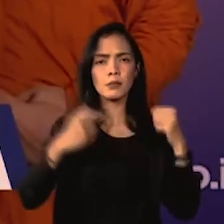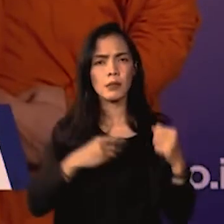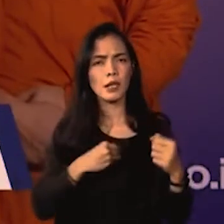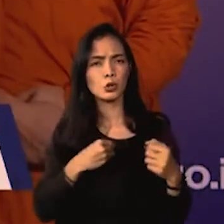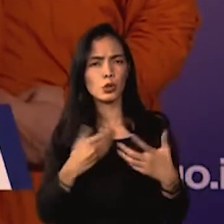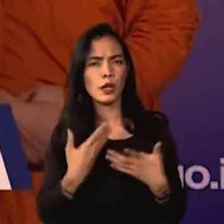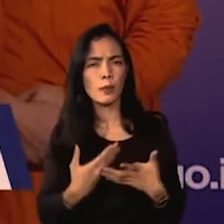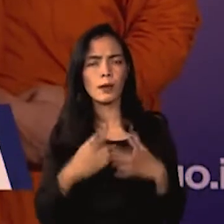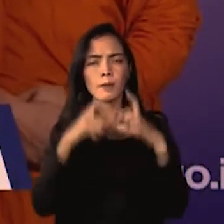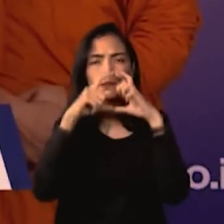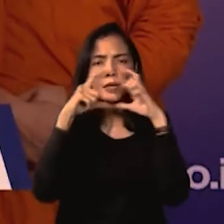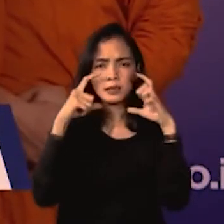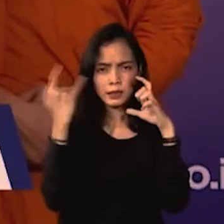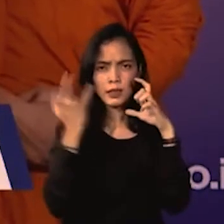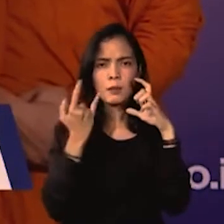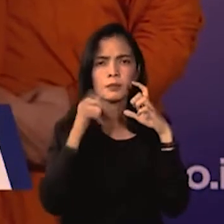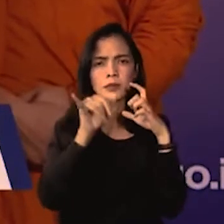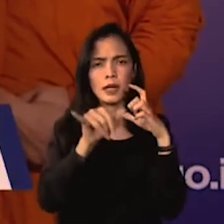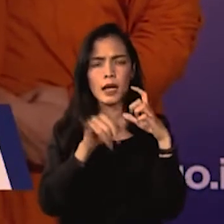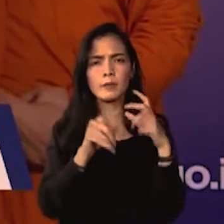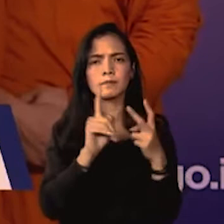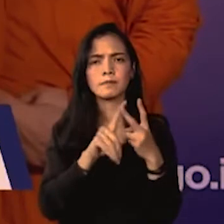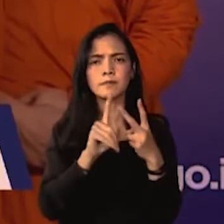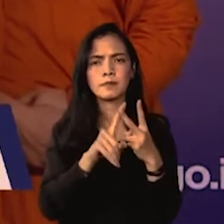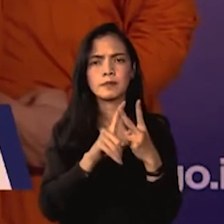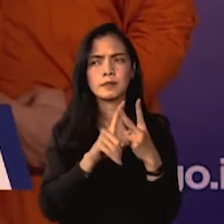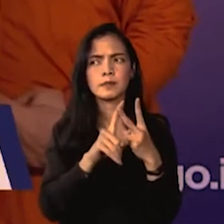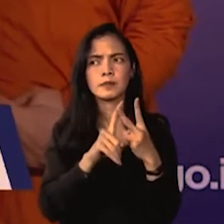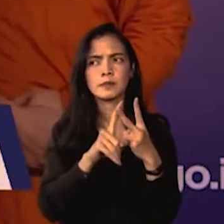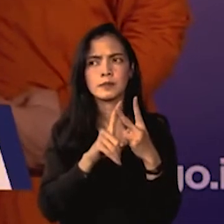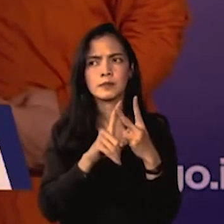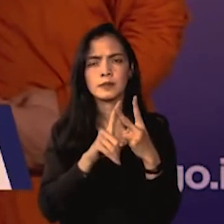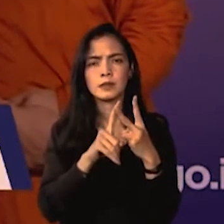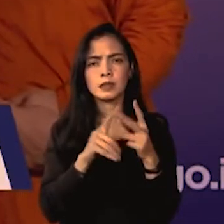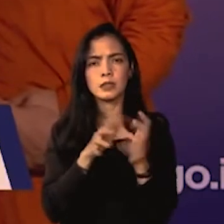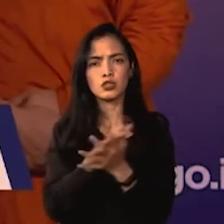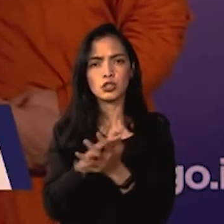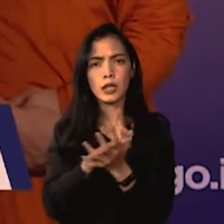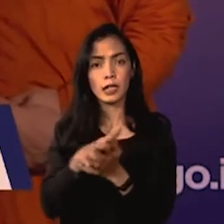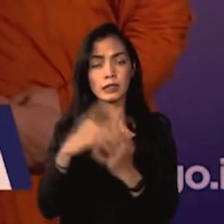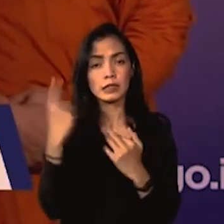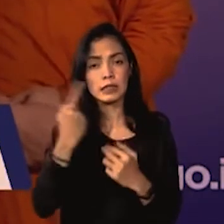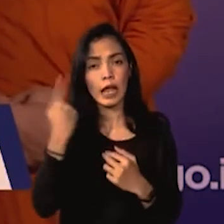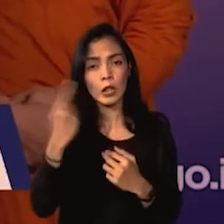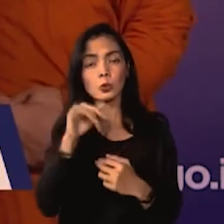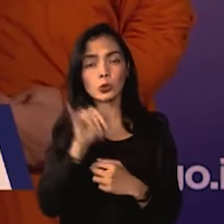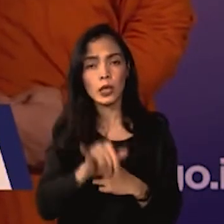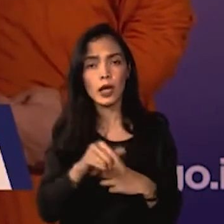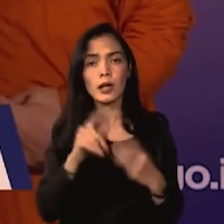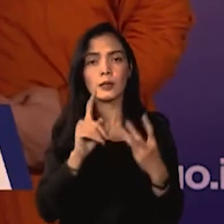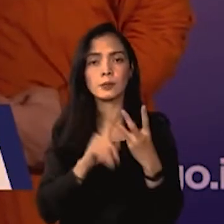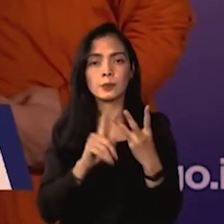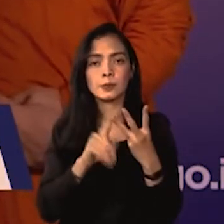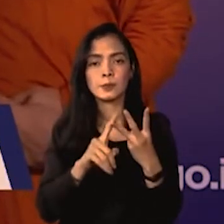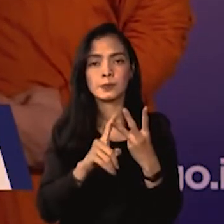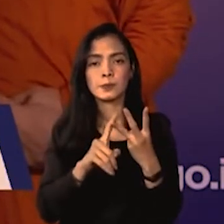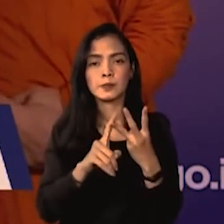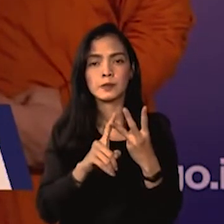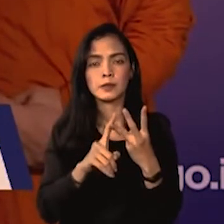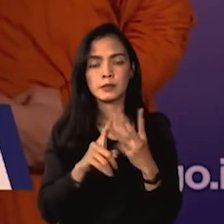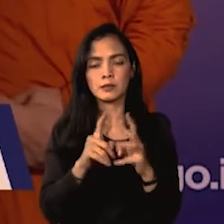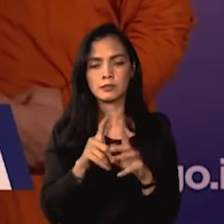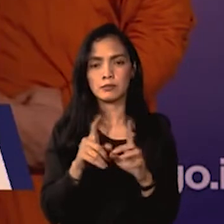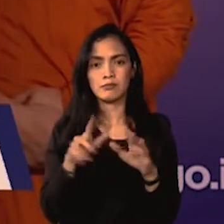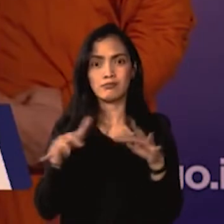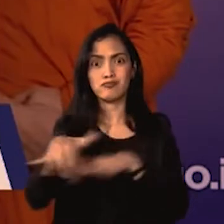kita harus memakai masker. Terus yang kedua adalah sering mencuci tangan. Dan yang ketiga adalah